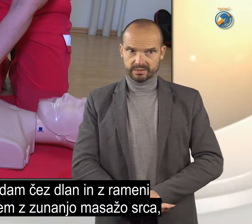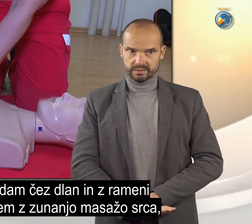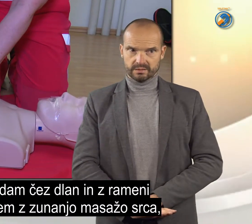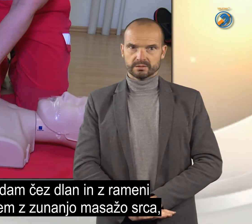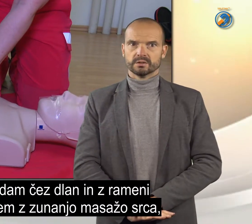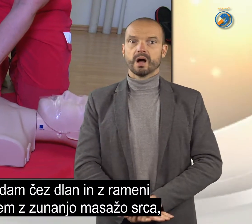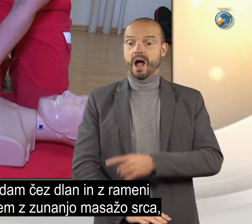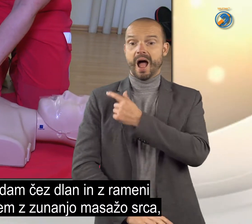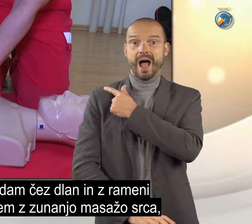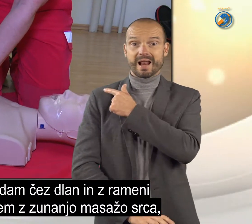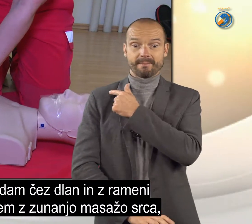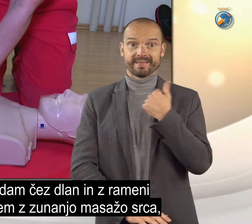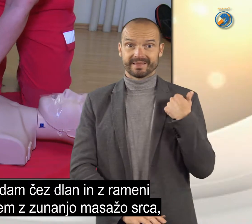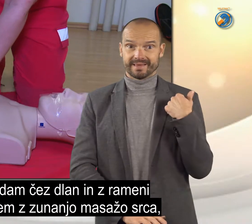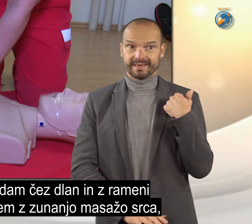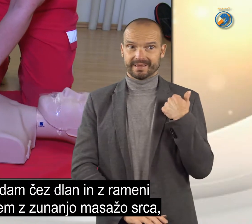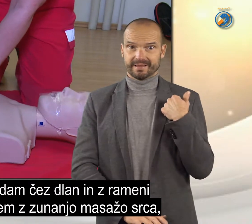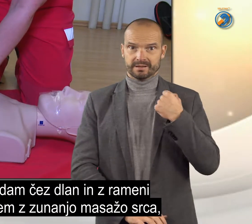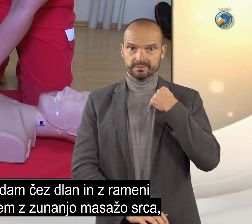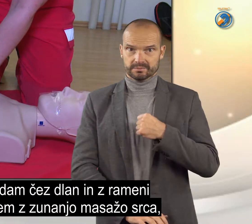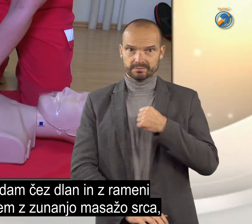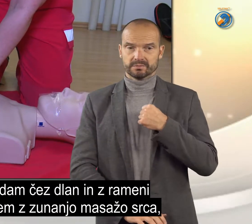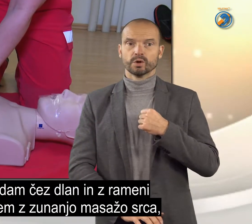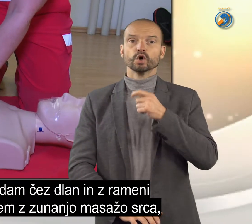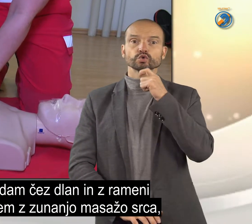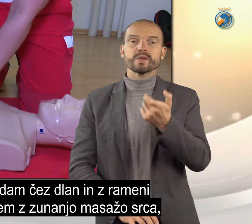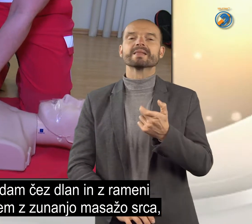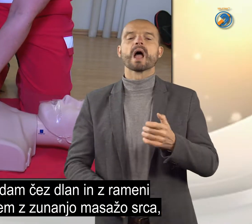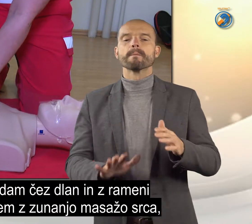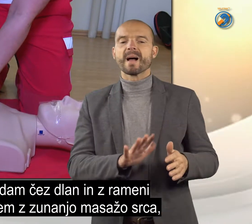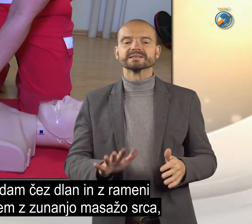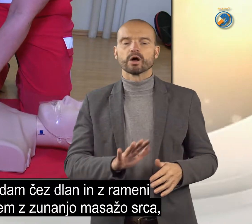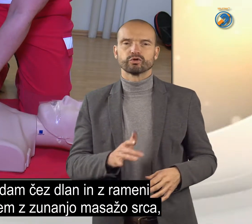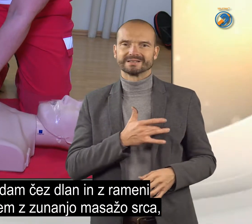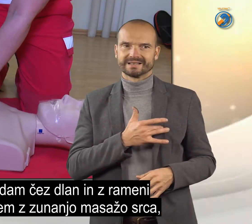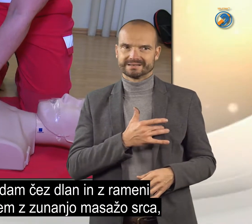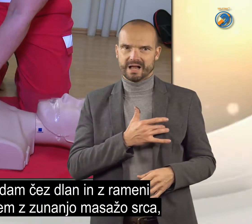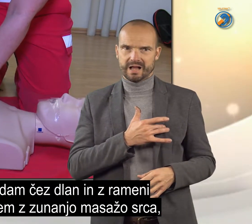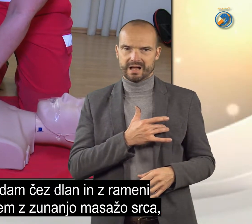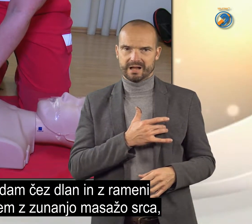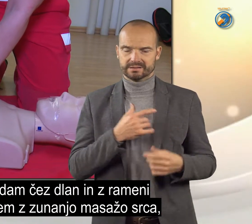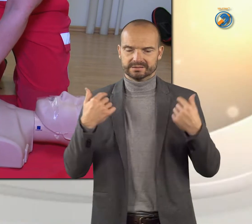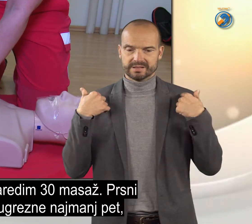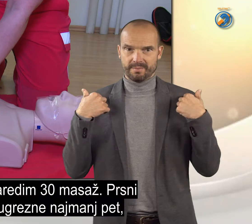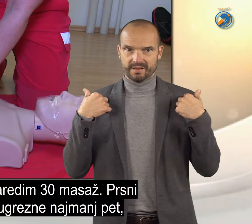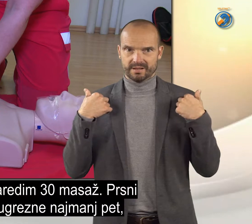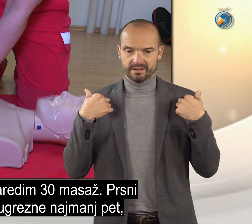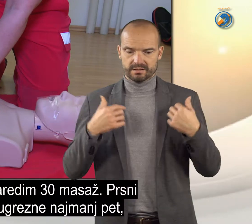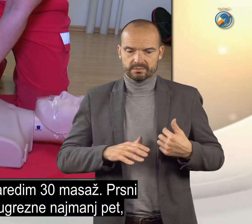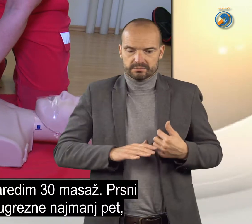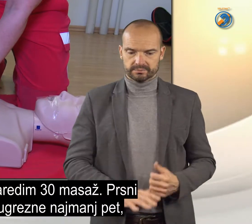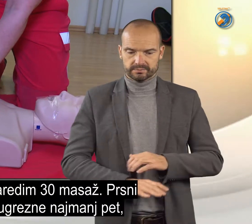čez dlan in z rameni navzdol pričnem z zunanjo masažo srca. In